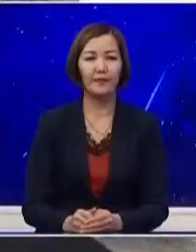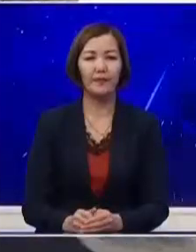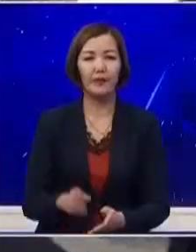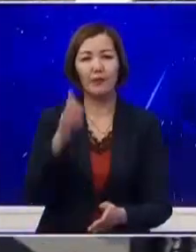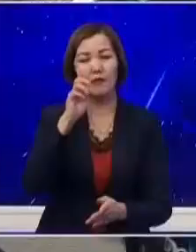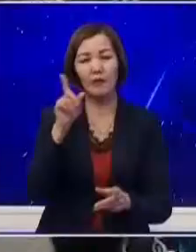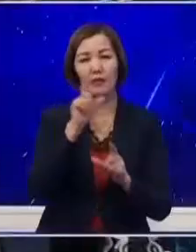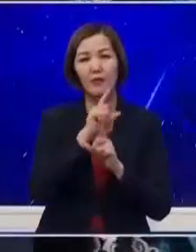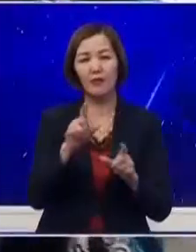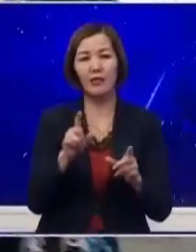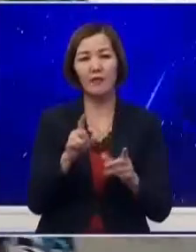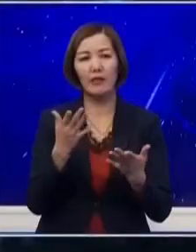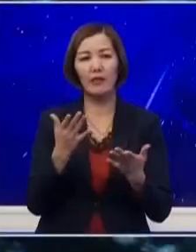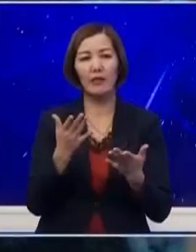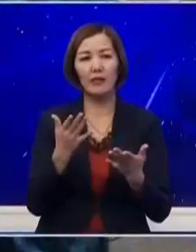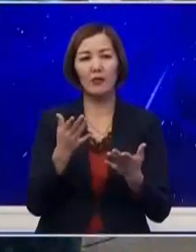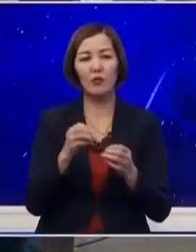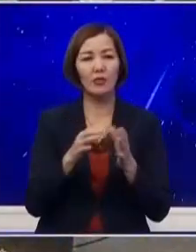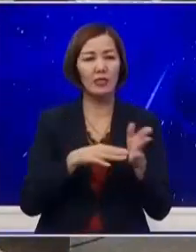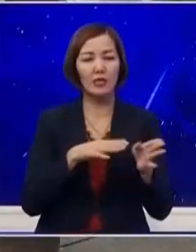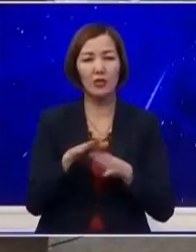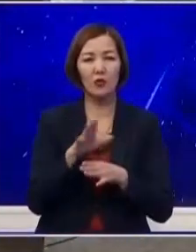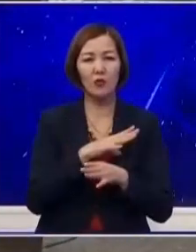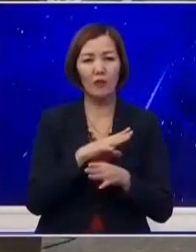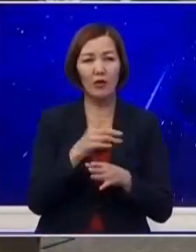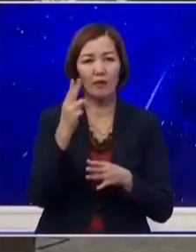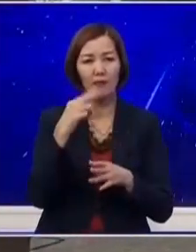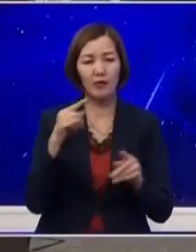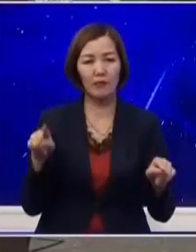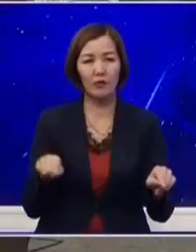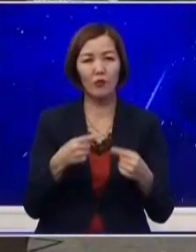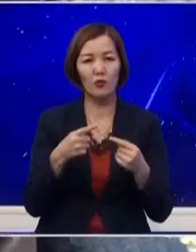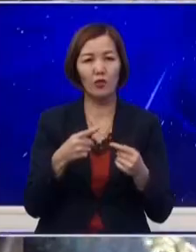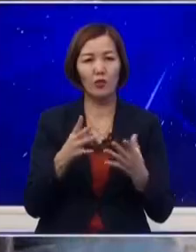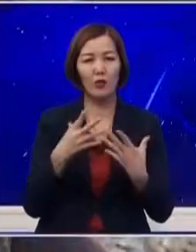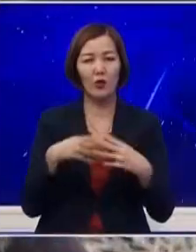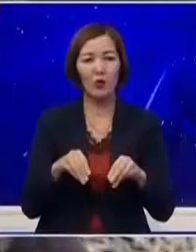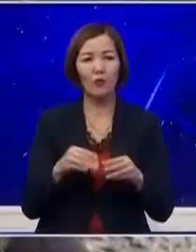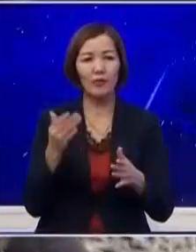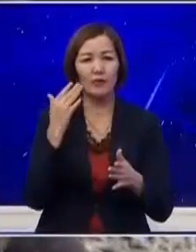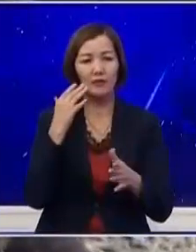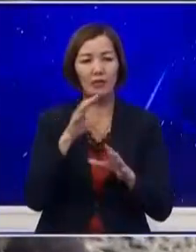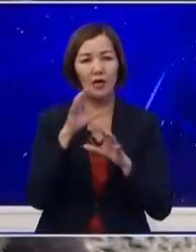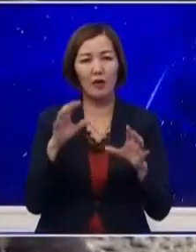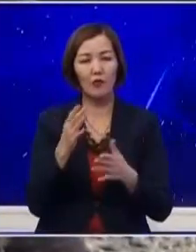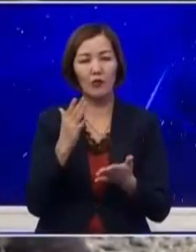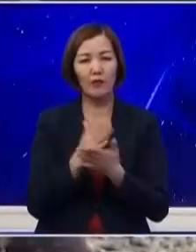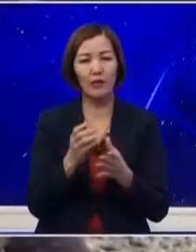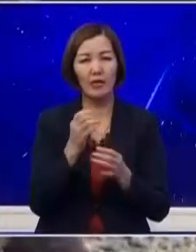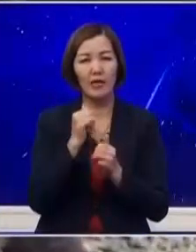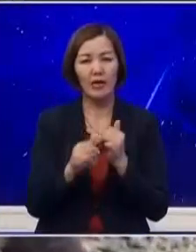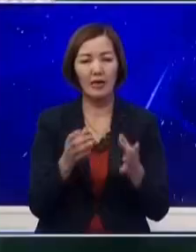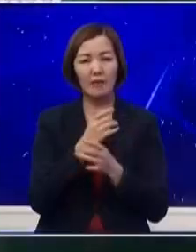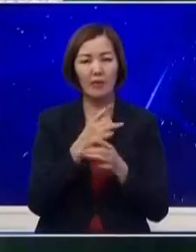Мемлекеттік мекеме мәртебесіне қарамастан кәмелетке толмағандарды бейімдеу орталығында отбасылық жайлылық пен қамқорлық бар. Сондай-ақ әр мерекеде